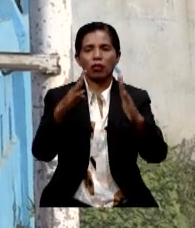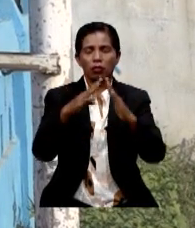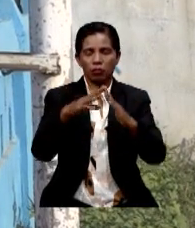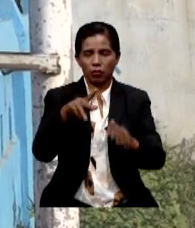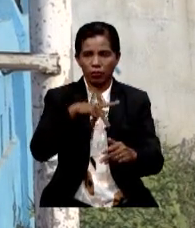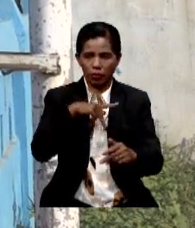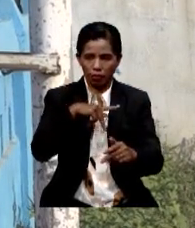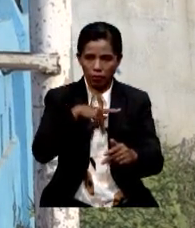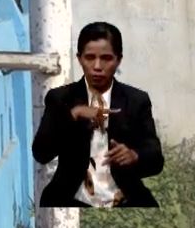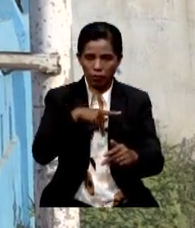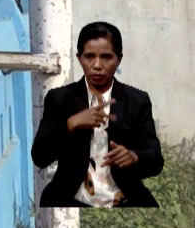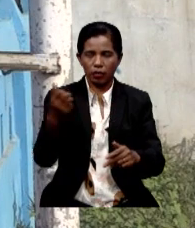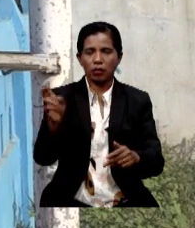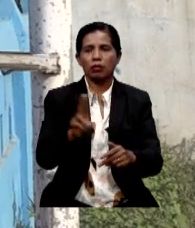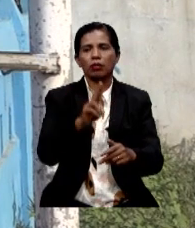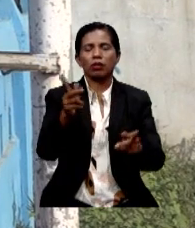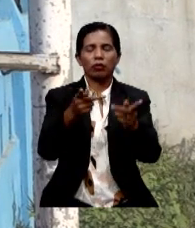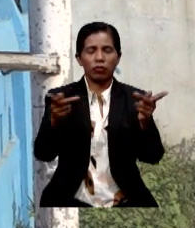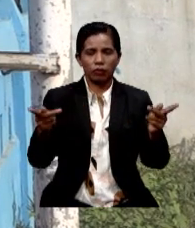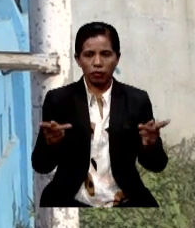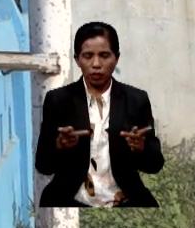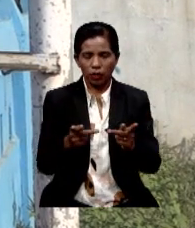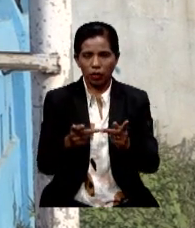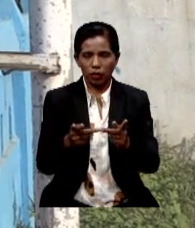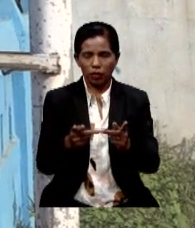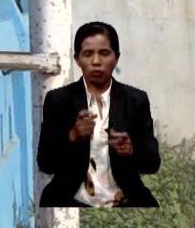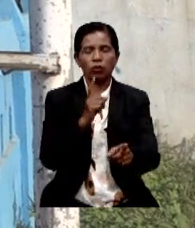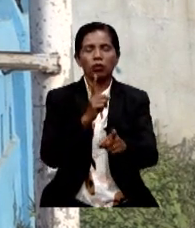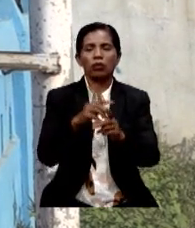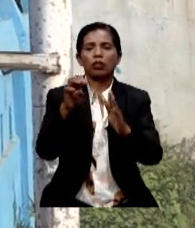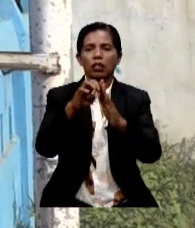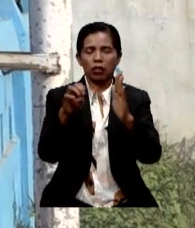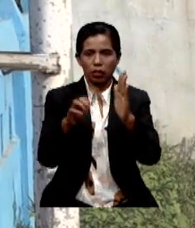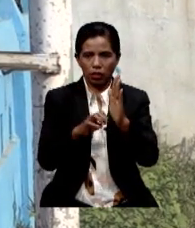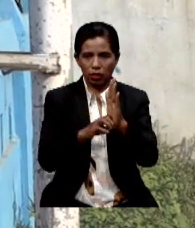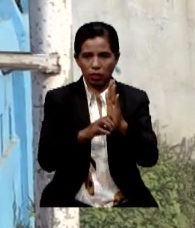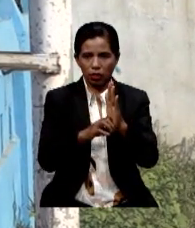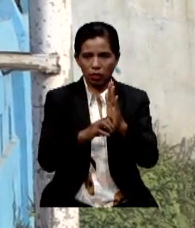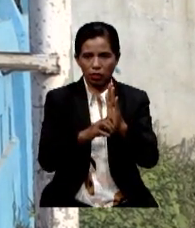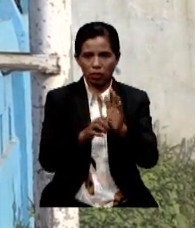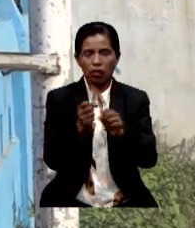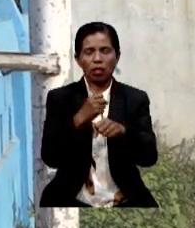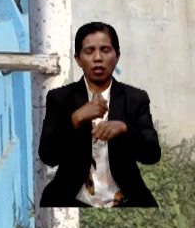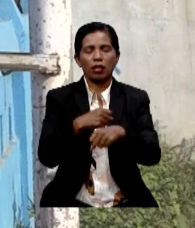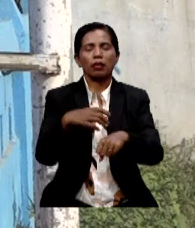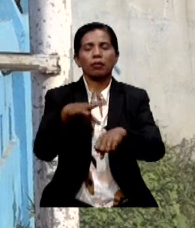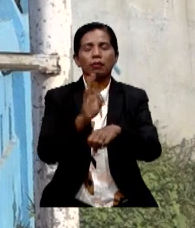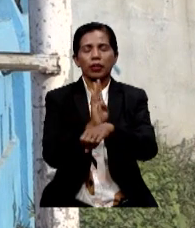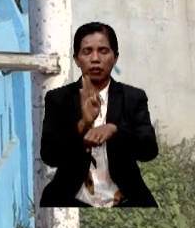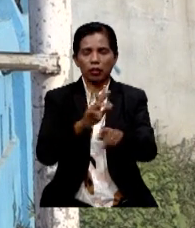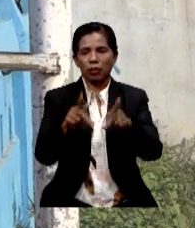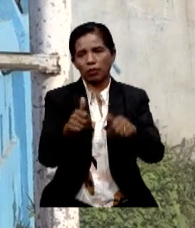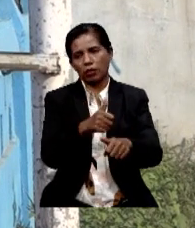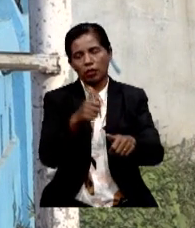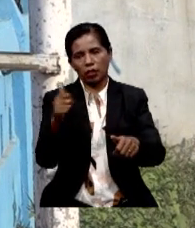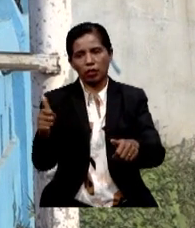hela sira ba kupati area dori sine be mak tu ye los stadunia sira ba halu kontratu ti ho ema seluk tapi sira muris